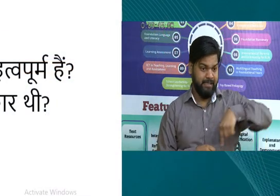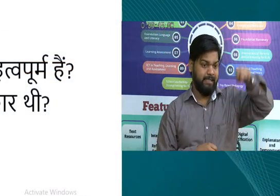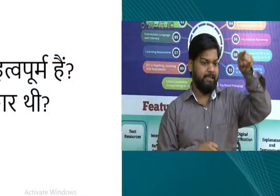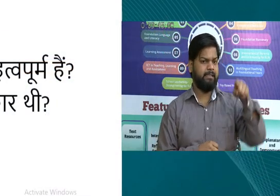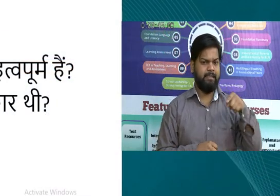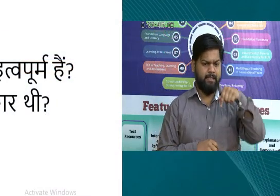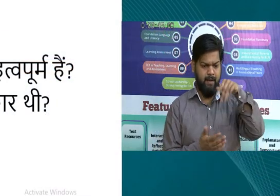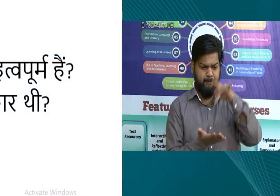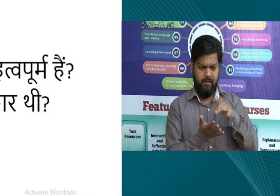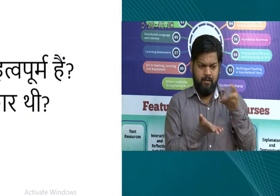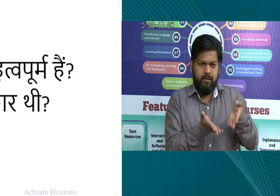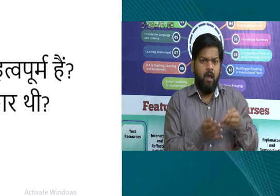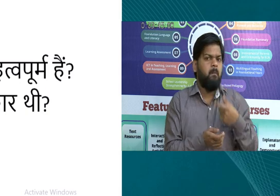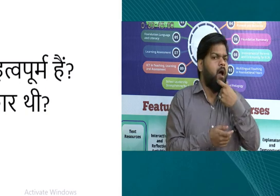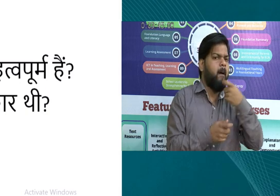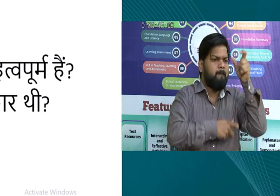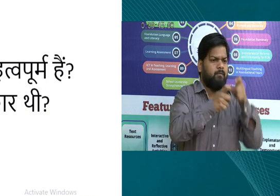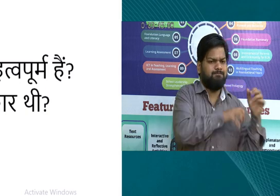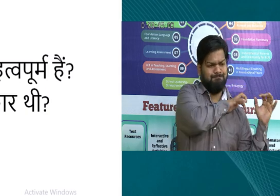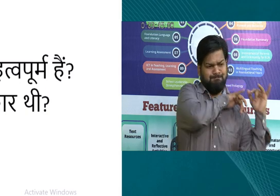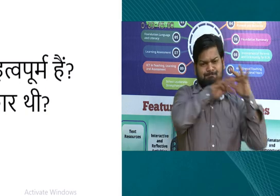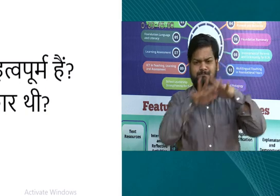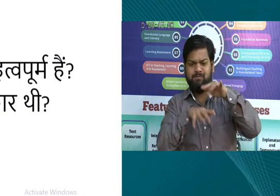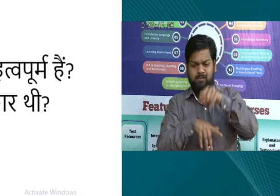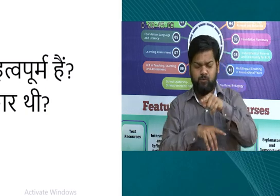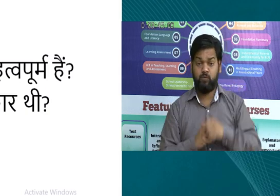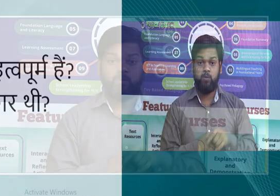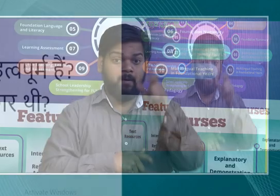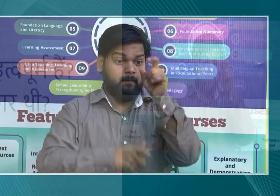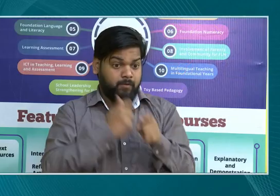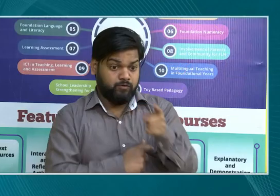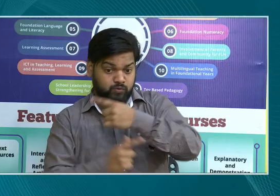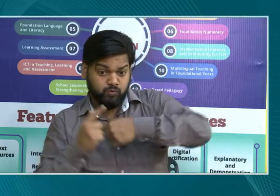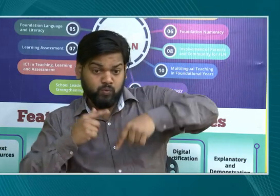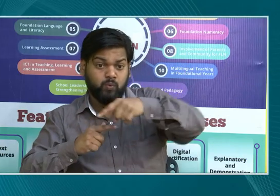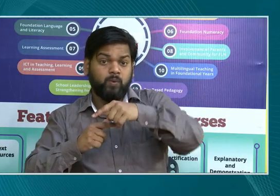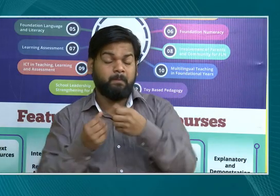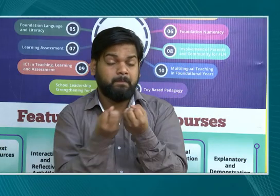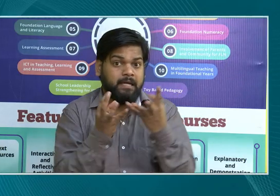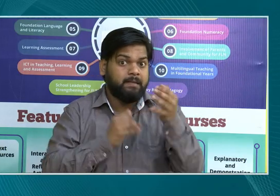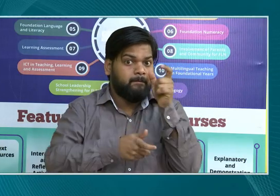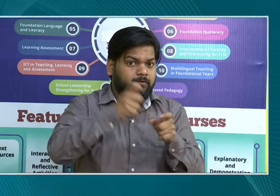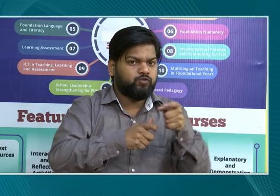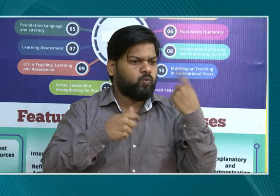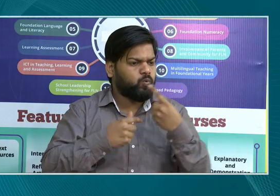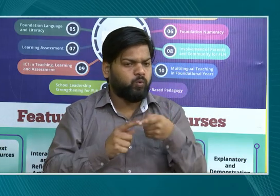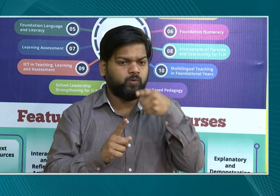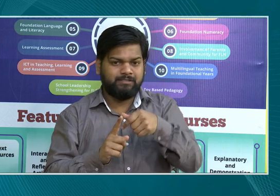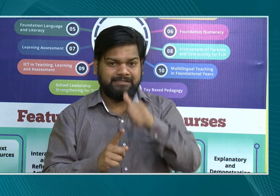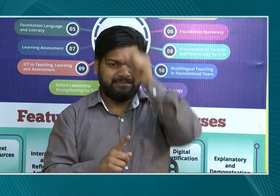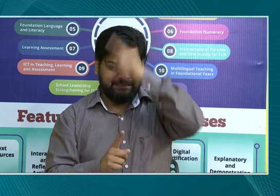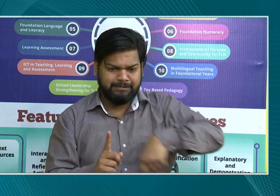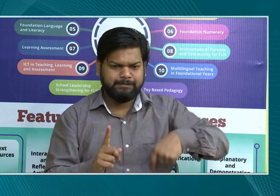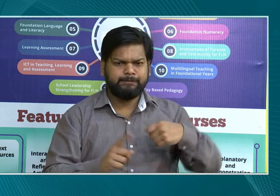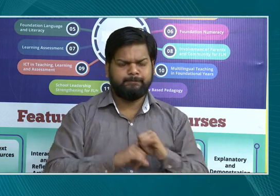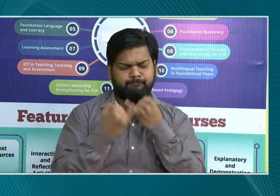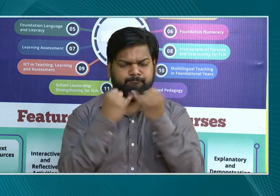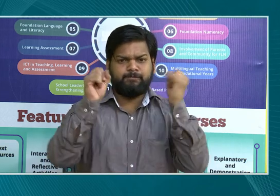क्रांतिकारी ने कितने बलिदान दिए कितना संघर्ष किया उन्हें किस्सों में से बहुत सारे किस ऐसे हैं जो हमारे सामने नहीं आते